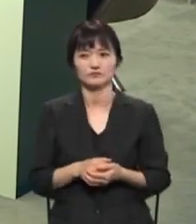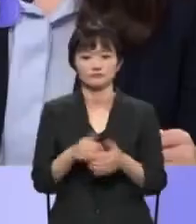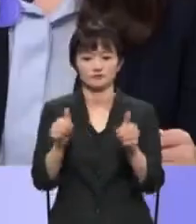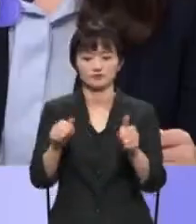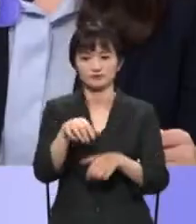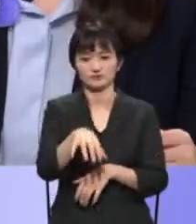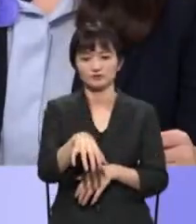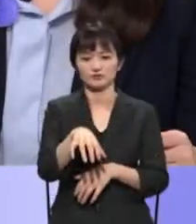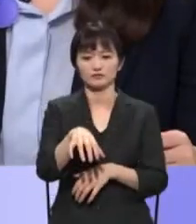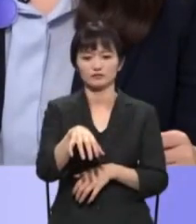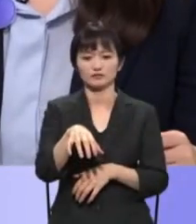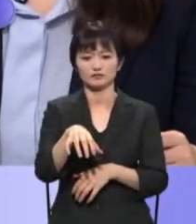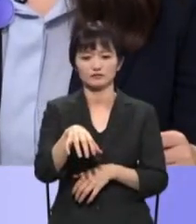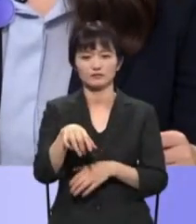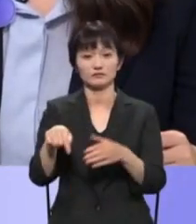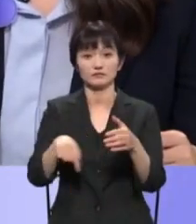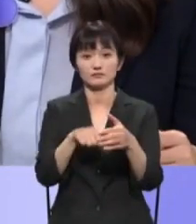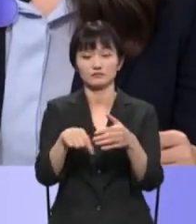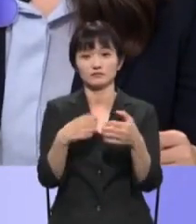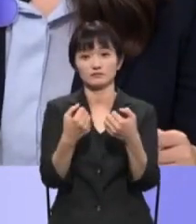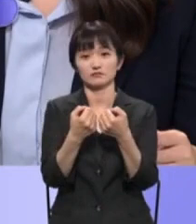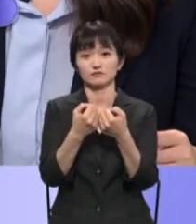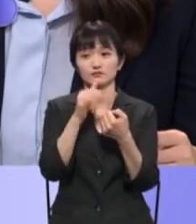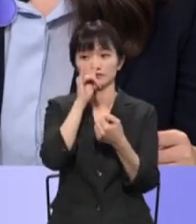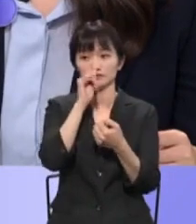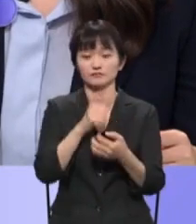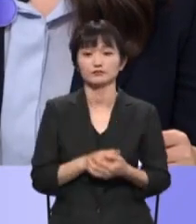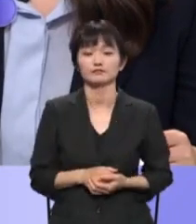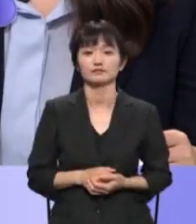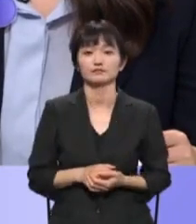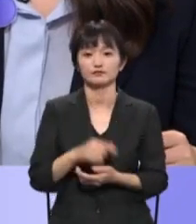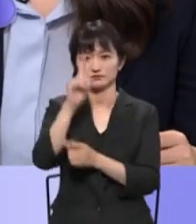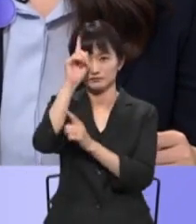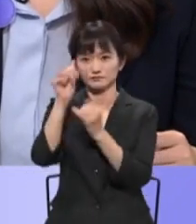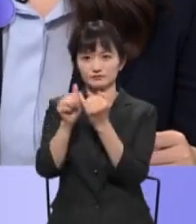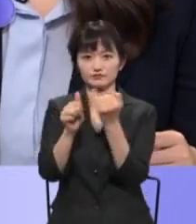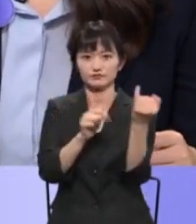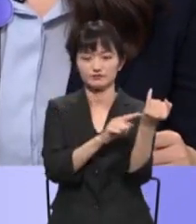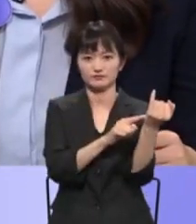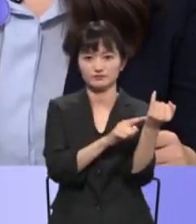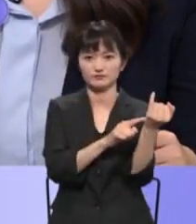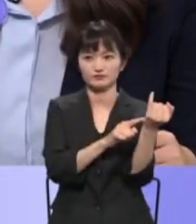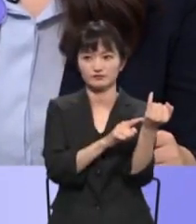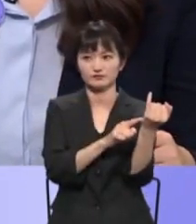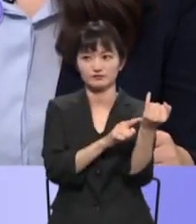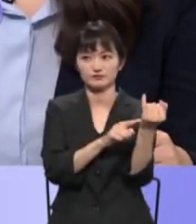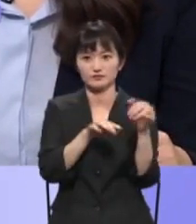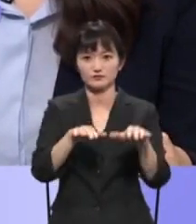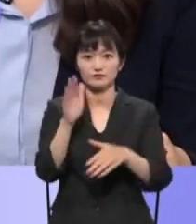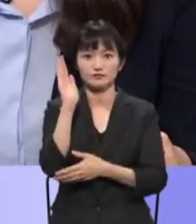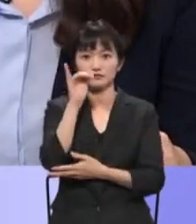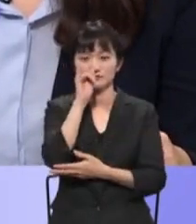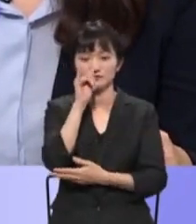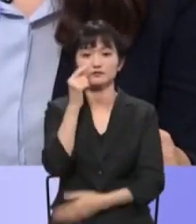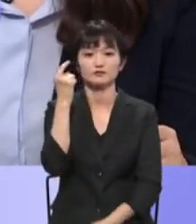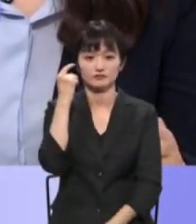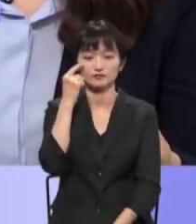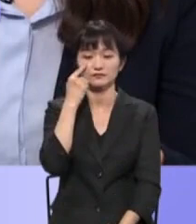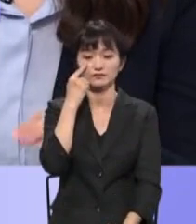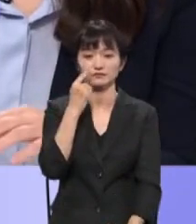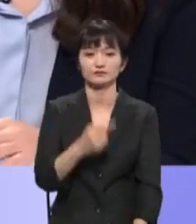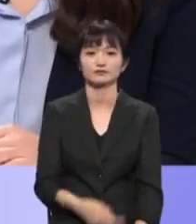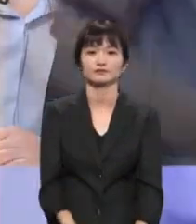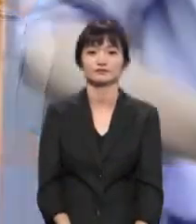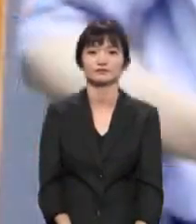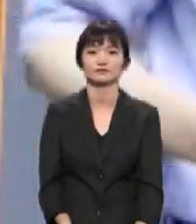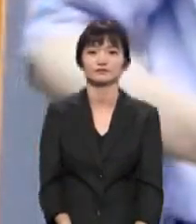싸움까지 벌어진 상황이었습니다. 그 배우자가요, 아내가 오늘 직접 이야기한 것도 있어서 그 부분 잠깐 들어보겠습니다.